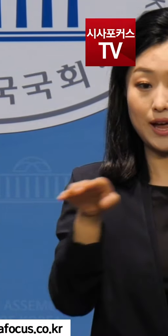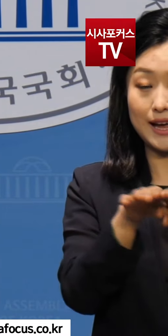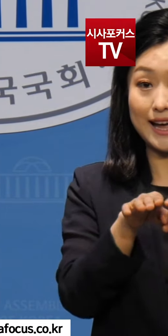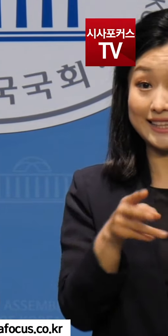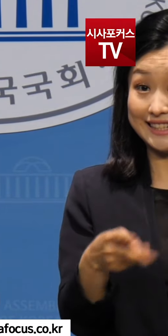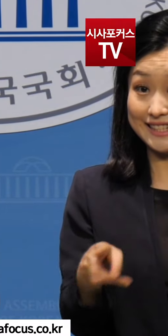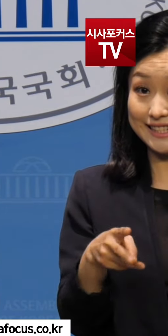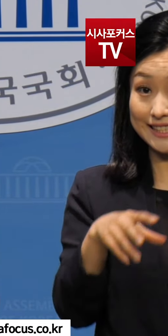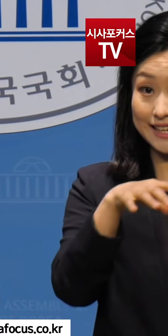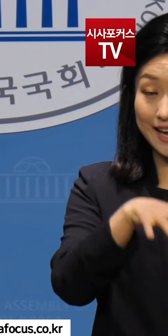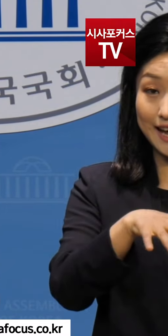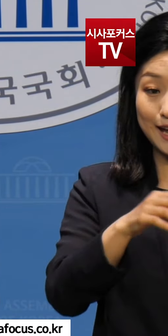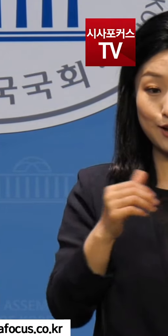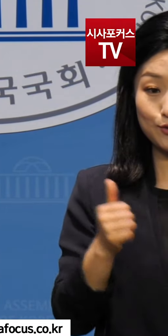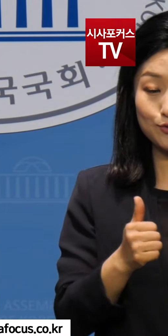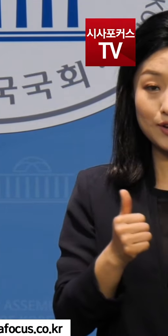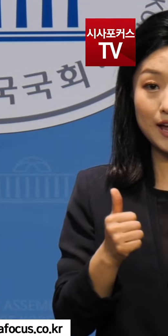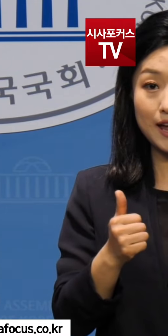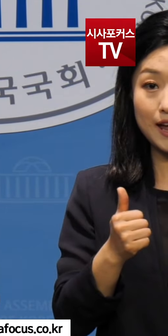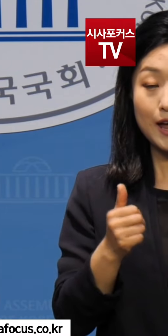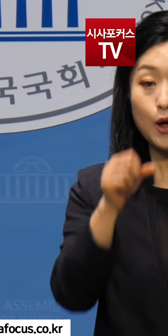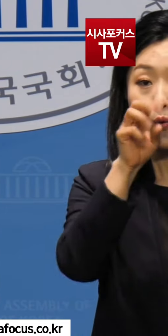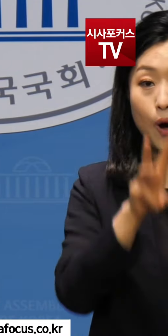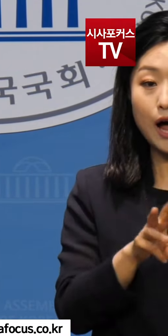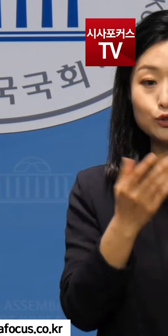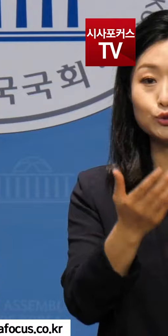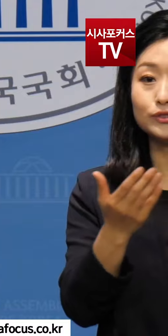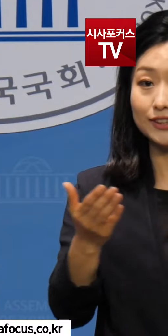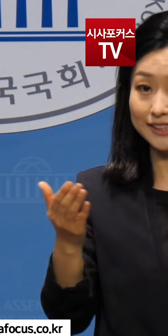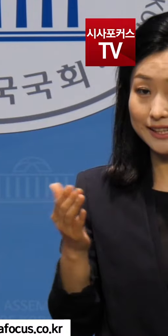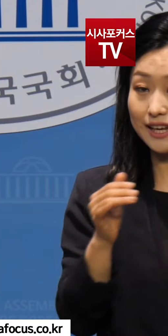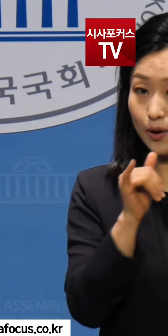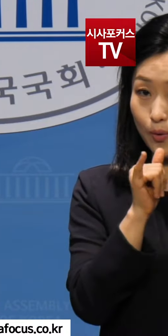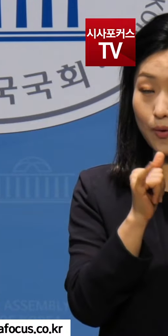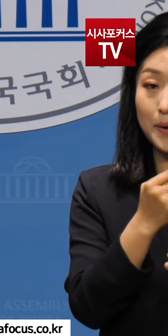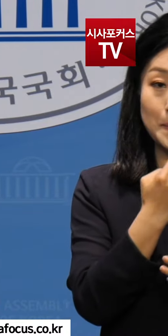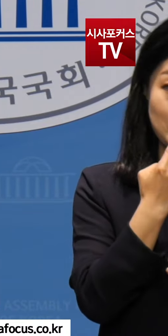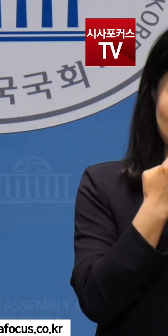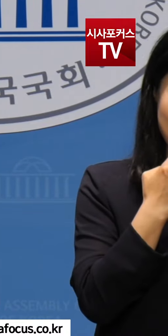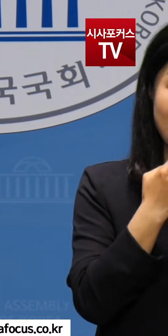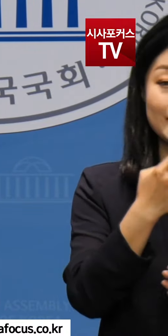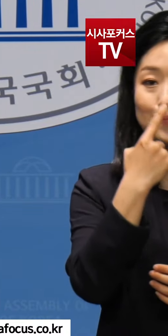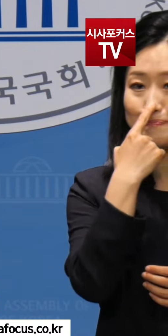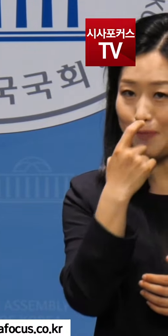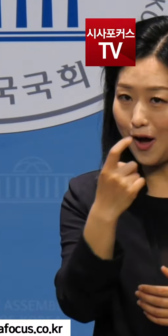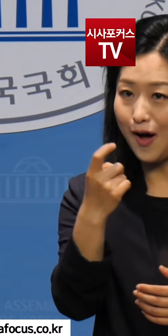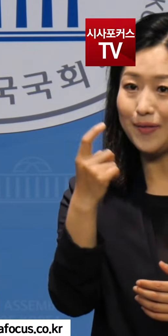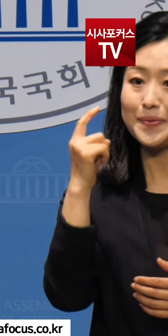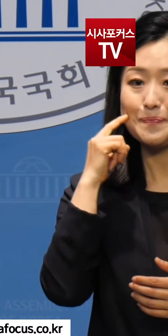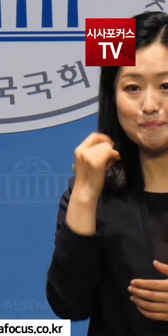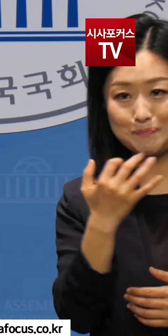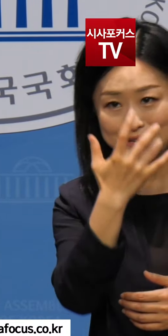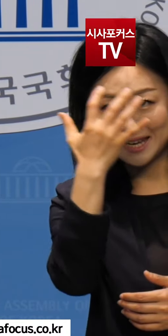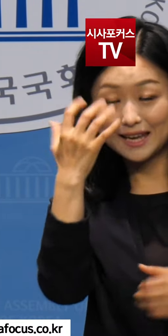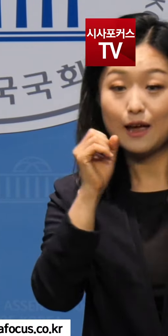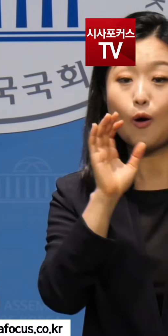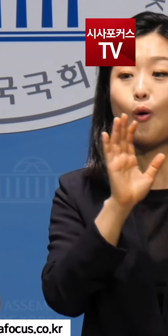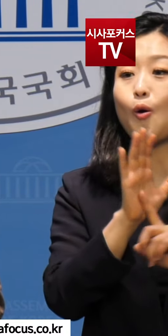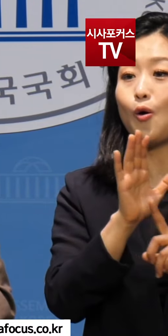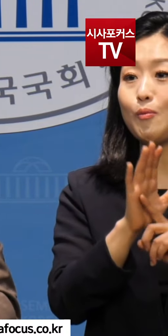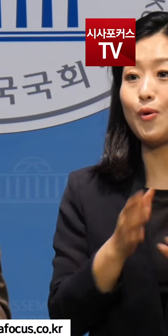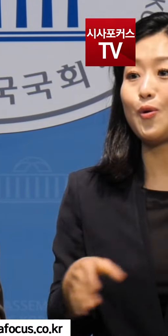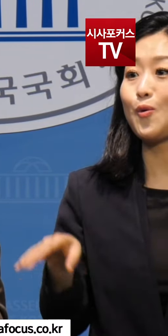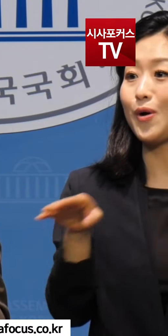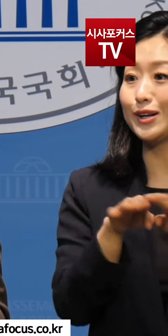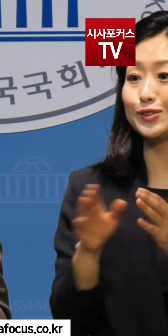노비에 국회 광주관을 열었고, 광주의 맛, 멋, 미를 흠뻑 살린 홍보관도